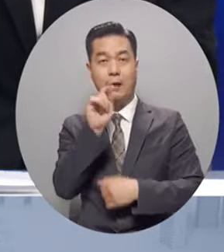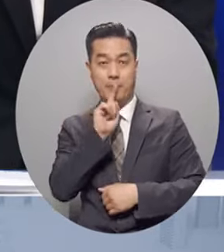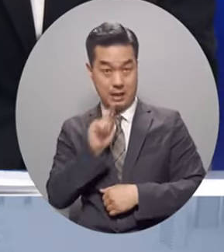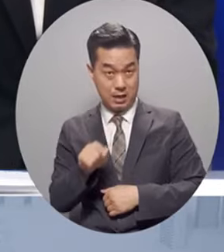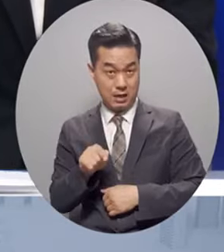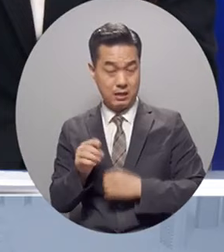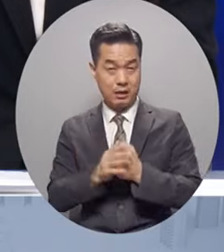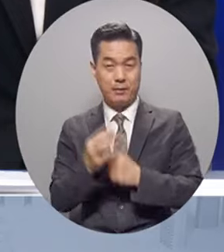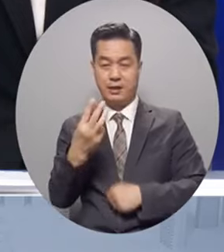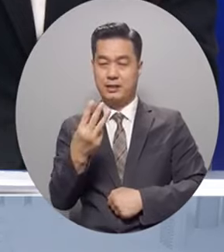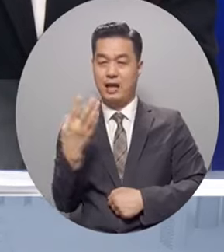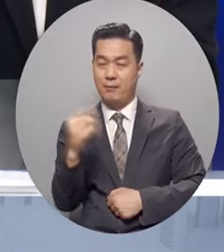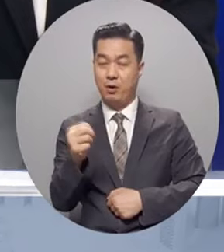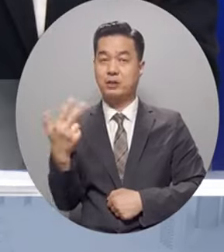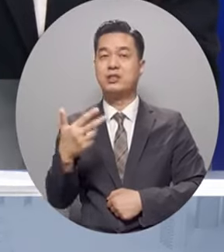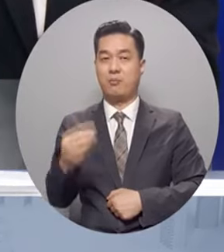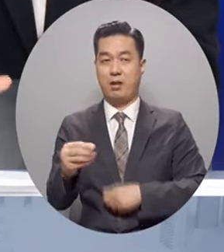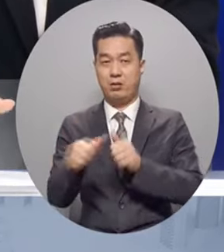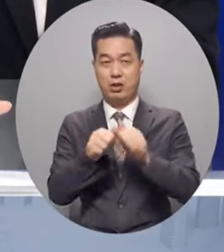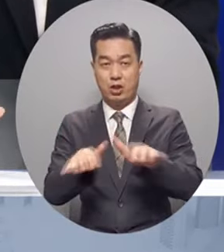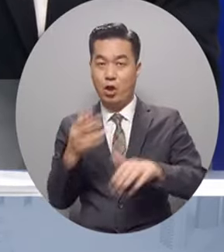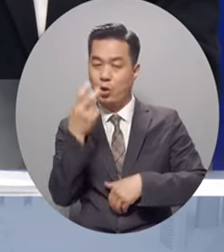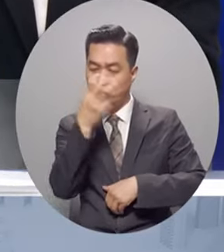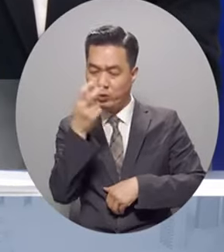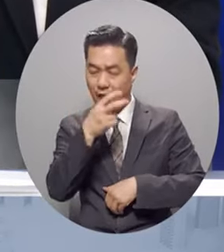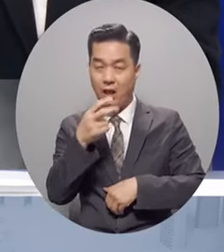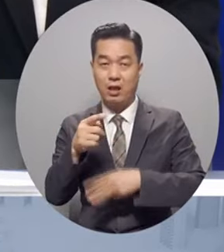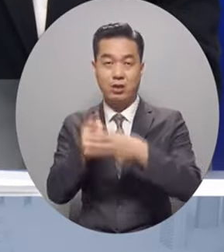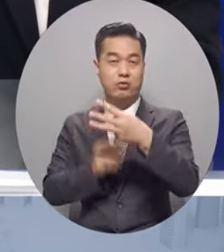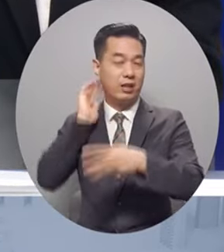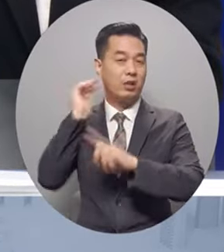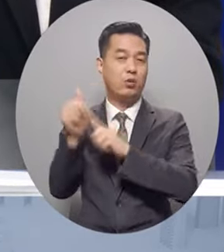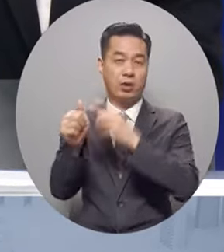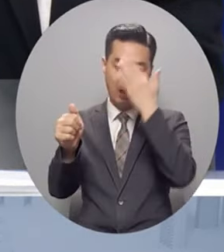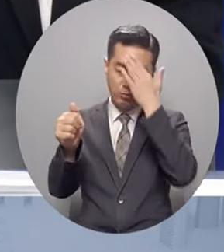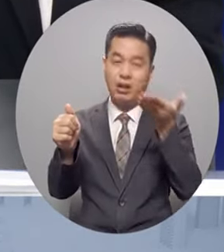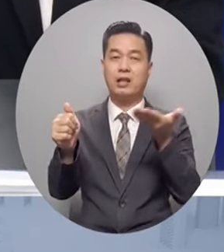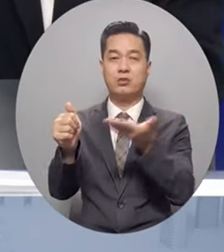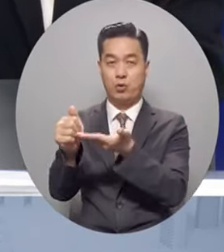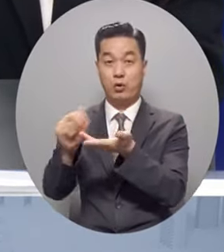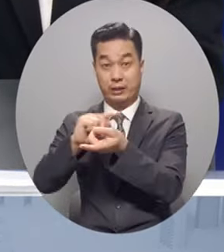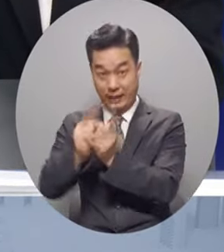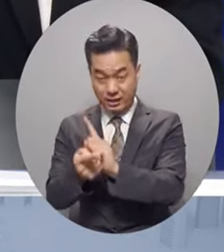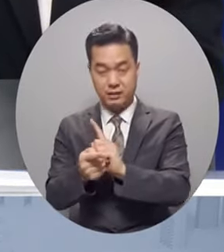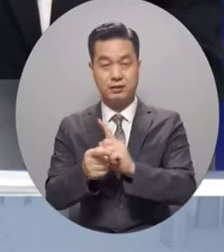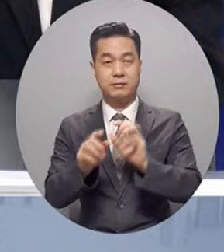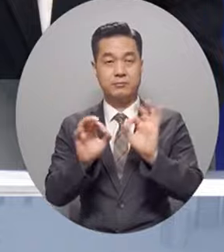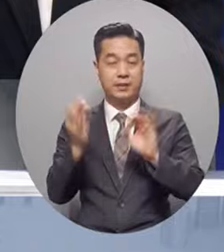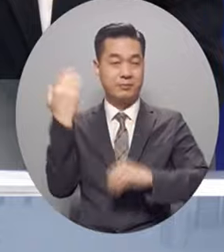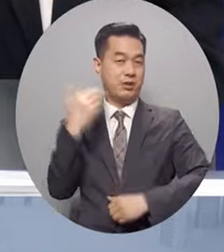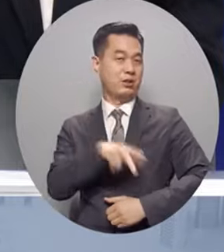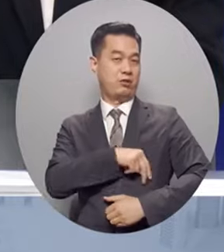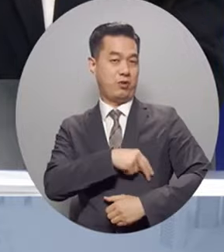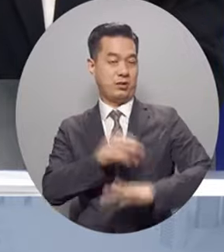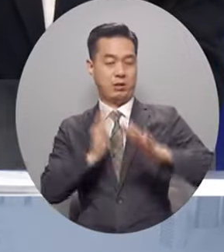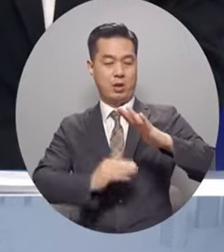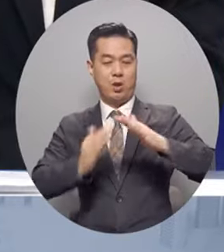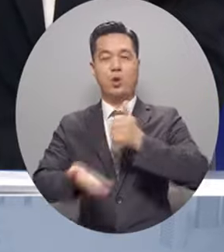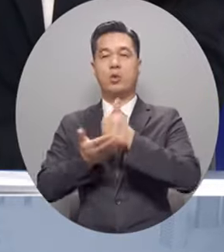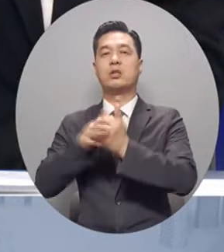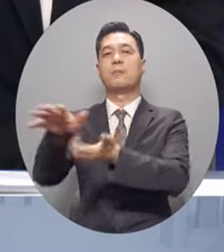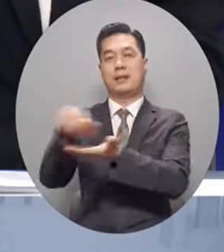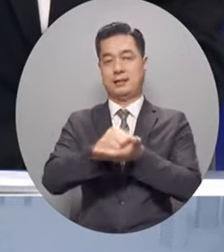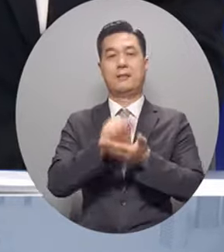3억 7천만 원에 달하는 여론 조사를 윤 대통령에게 무상으로 해준 대신에 김전 의원의 공천을 받아낸거다 이렇게 주장한